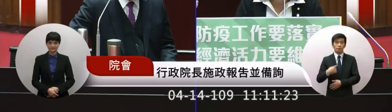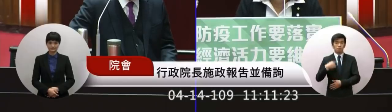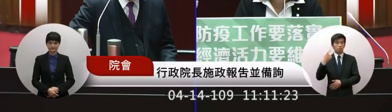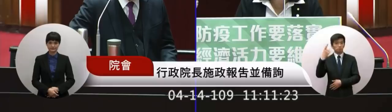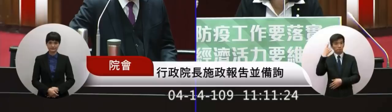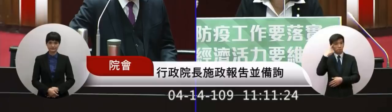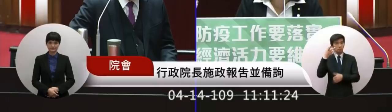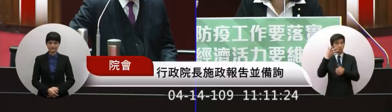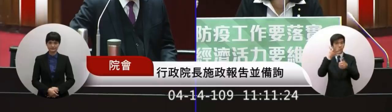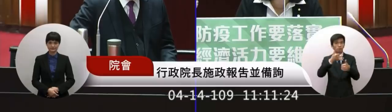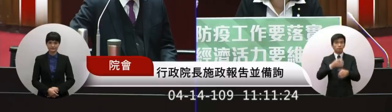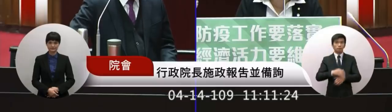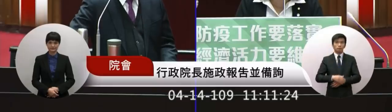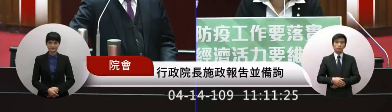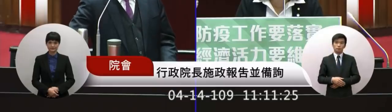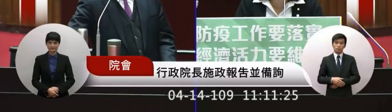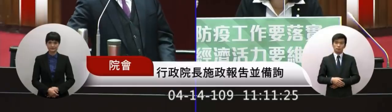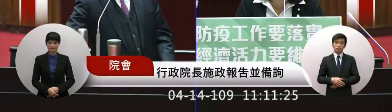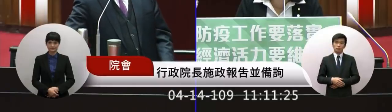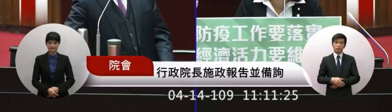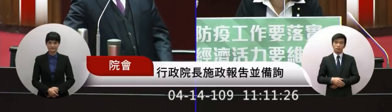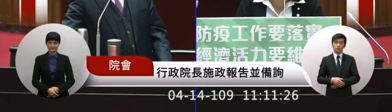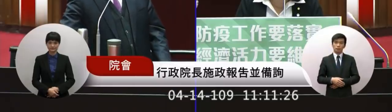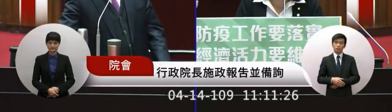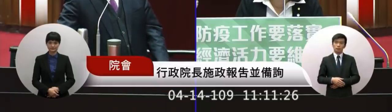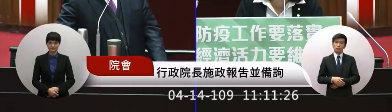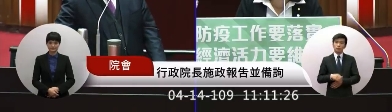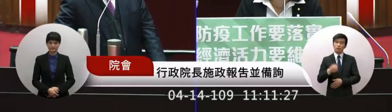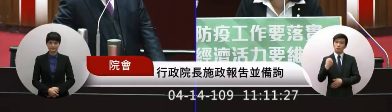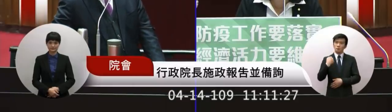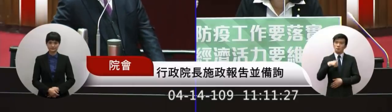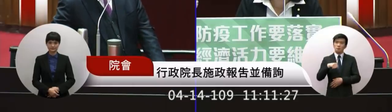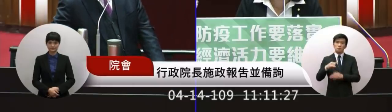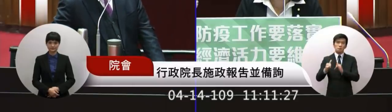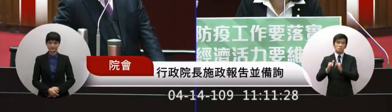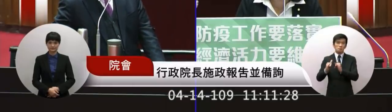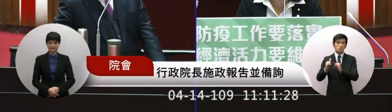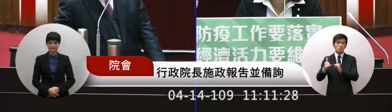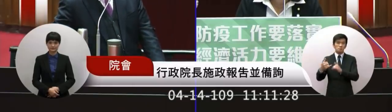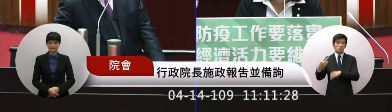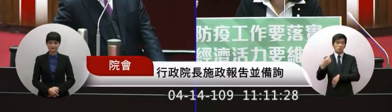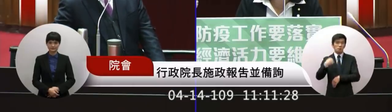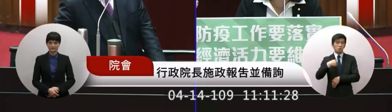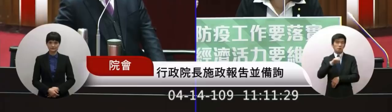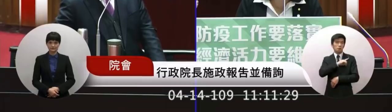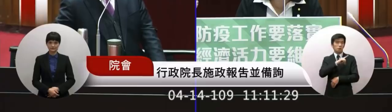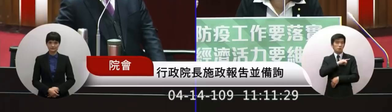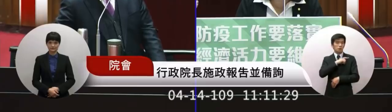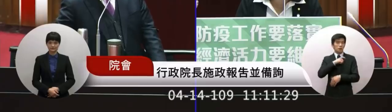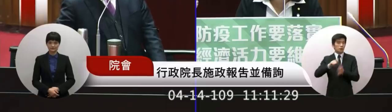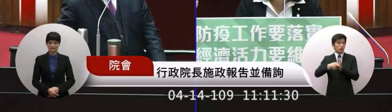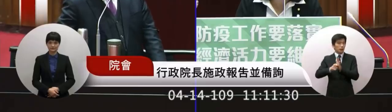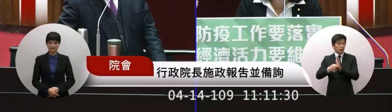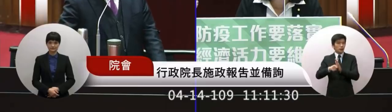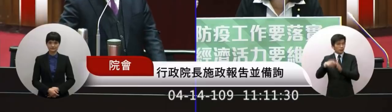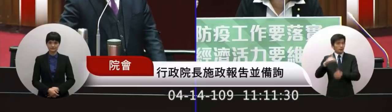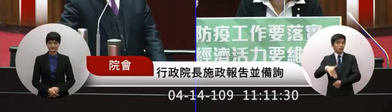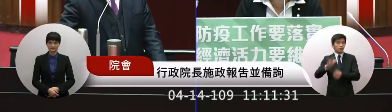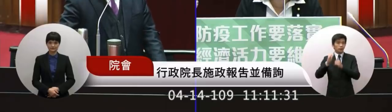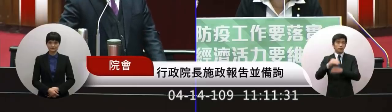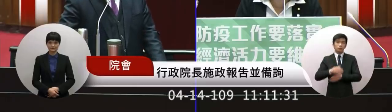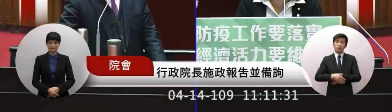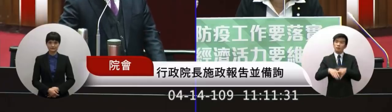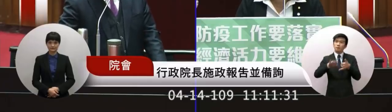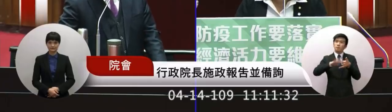教一下因為很多人都在因為我是自己兒子因為我們補有